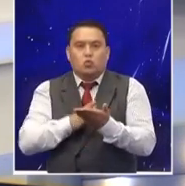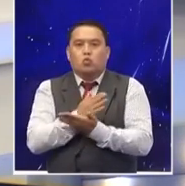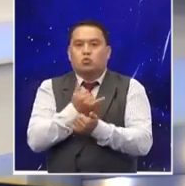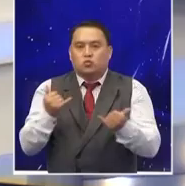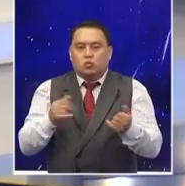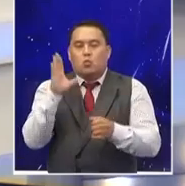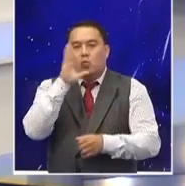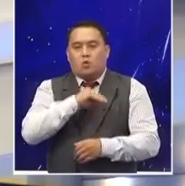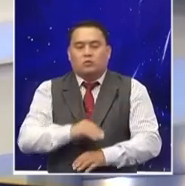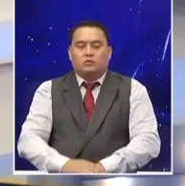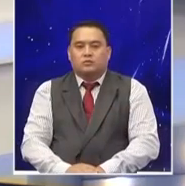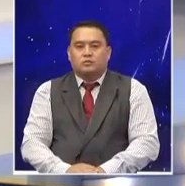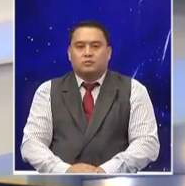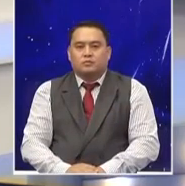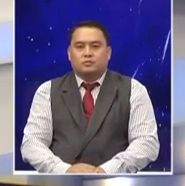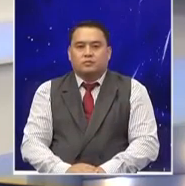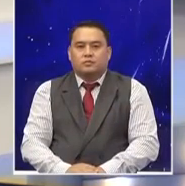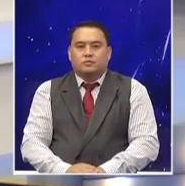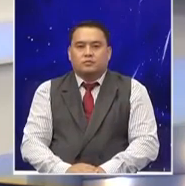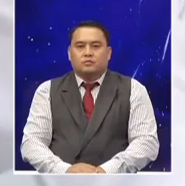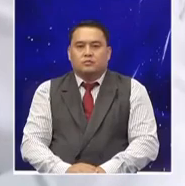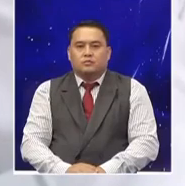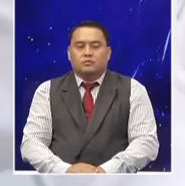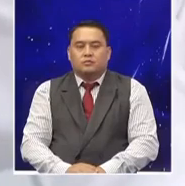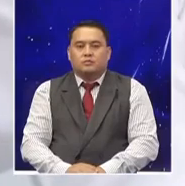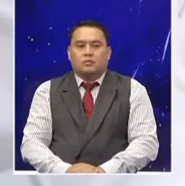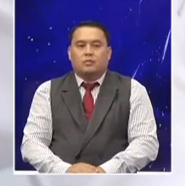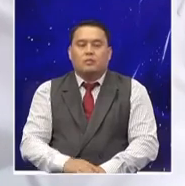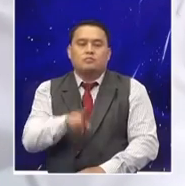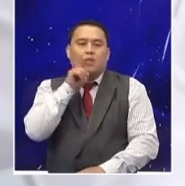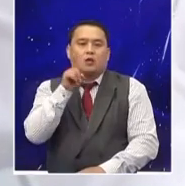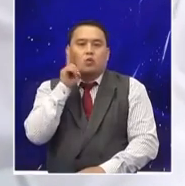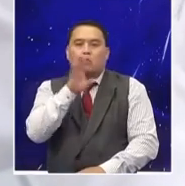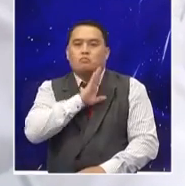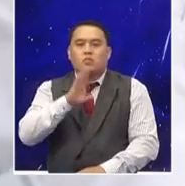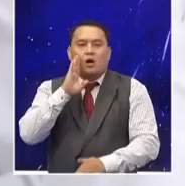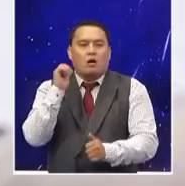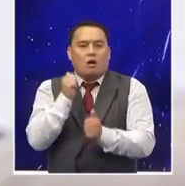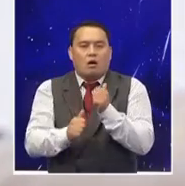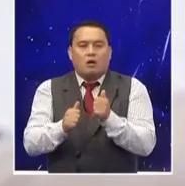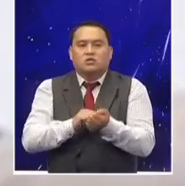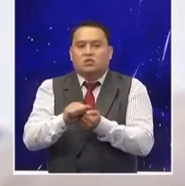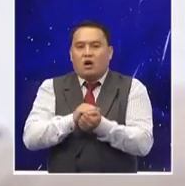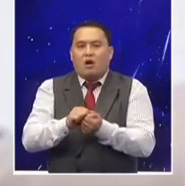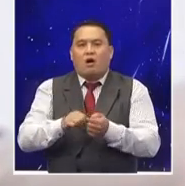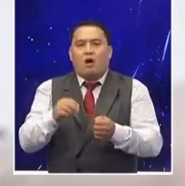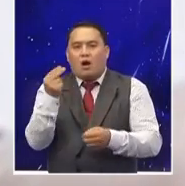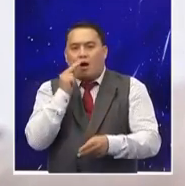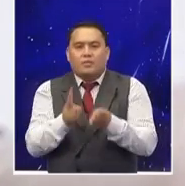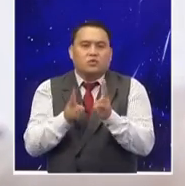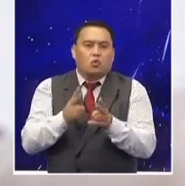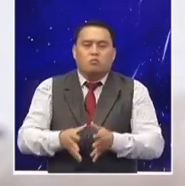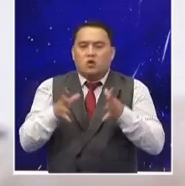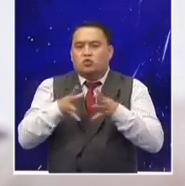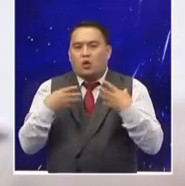уже смог мой коллега ануара нами киндинов для молодой мамой зады каждая минута на счету стирка уборка огород обед для большой